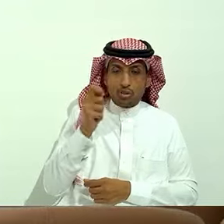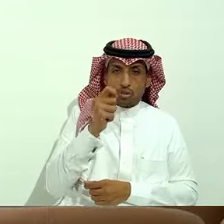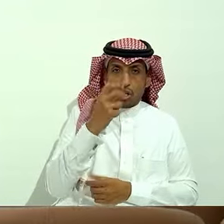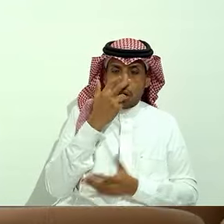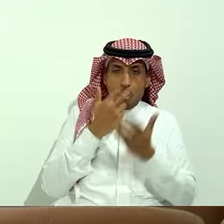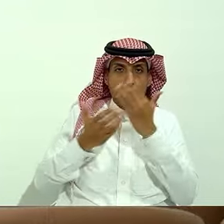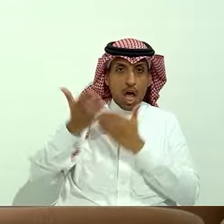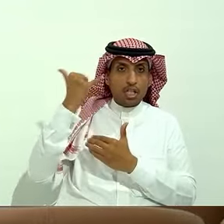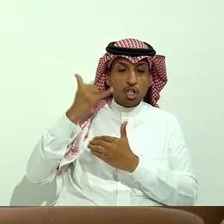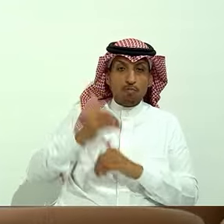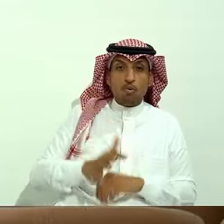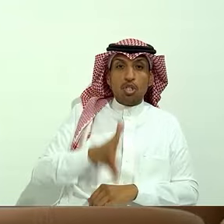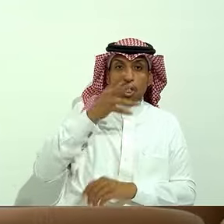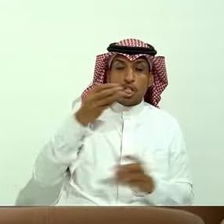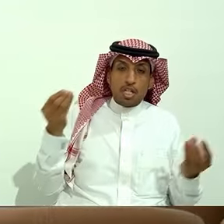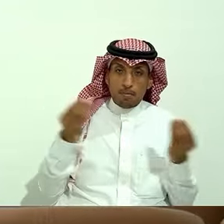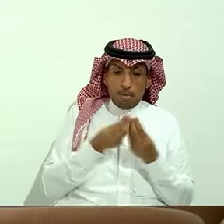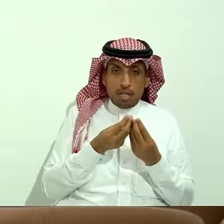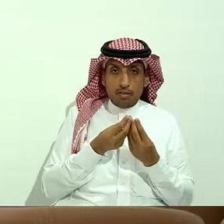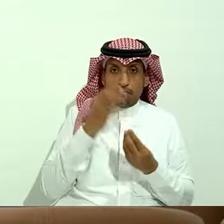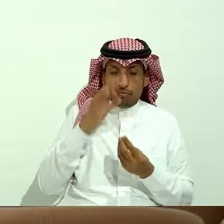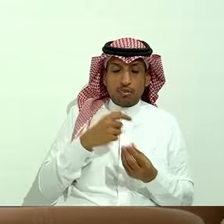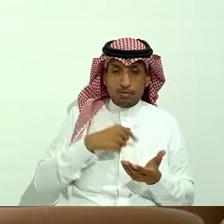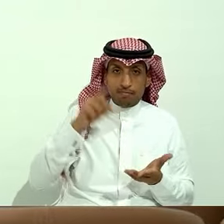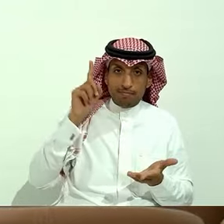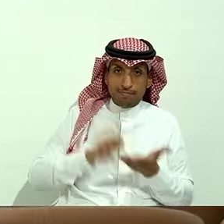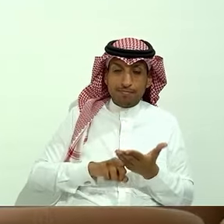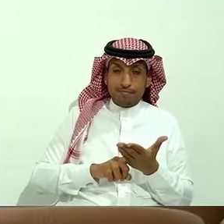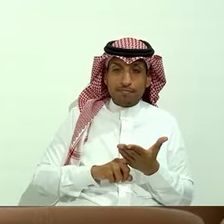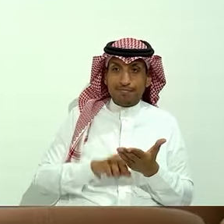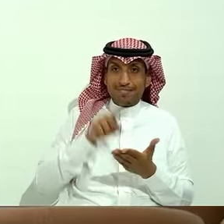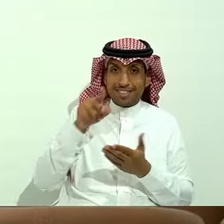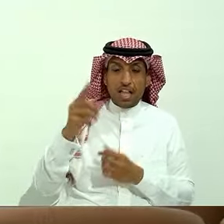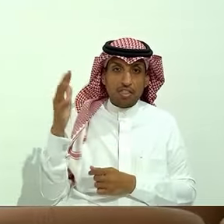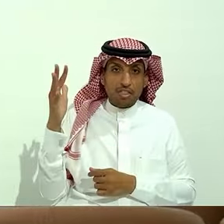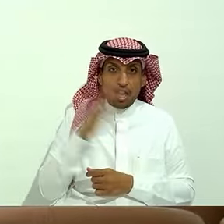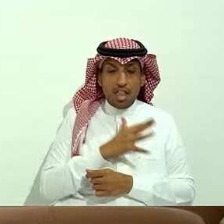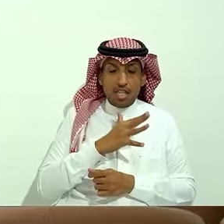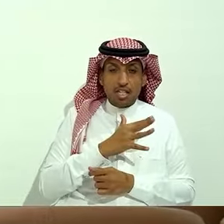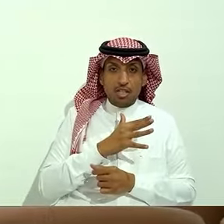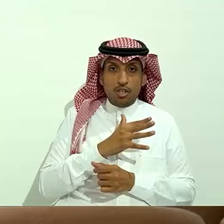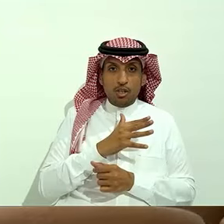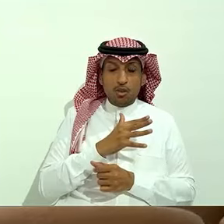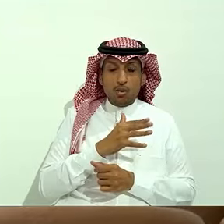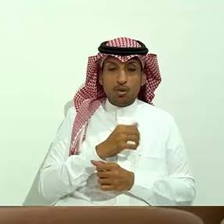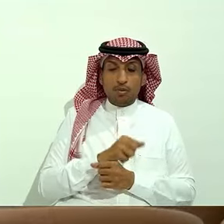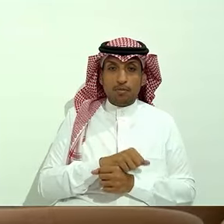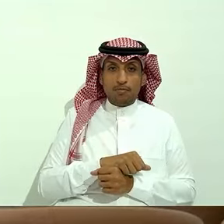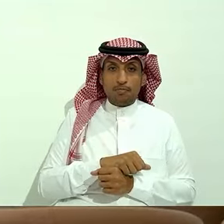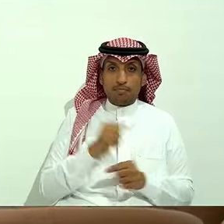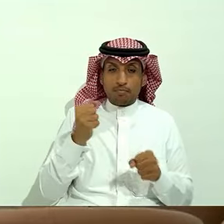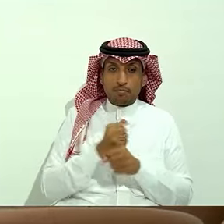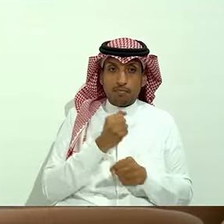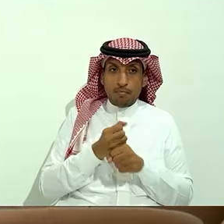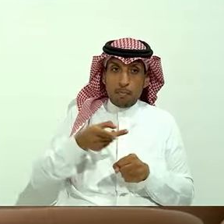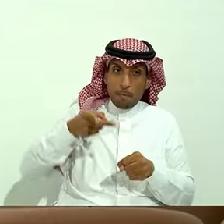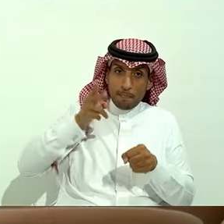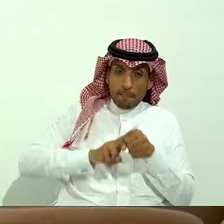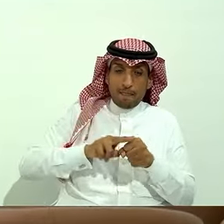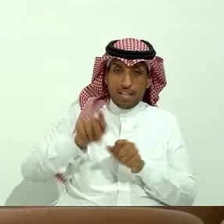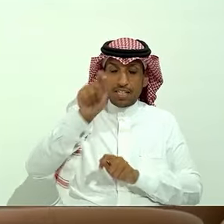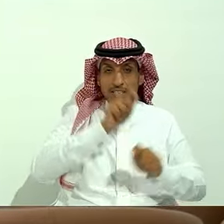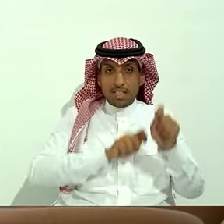والمودرنتي. أنا أعتقد كمان أن إمكانية التأثير وعمل وإعادة